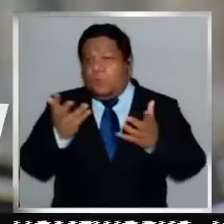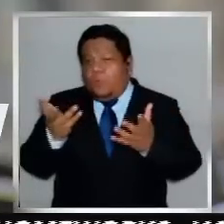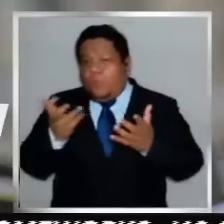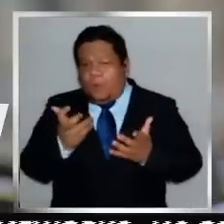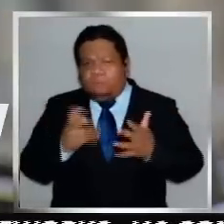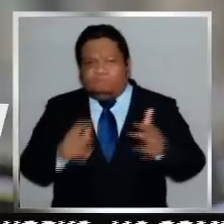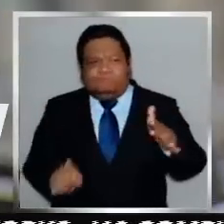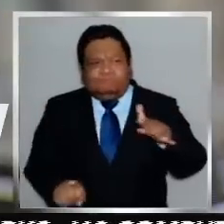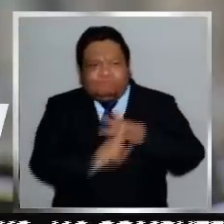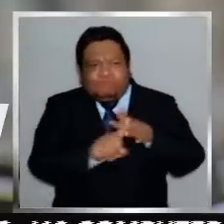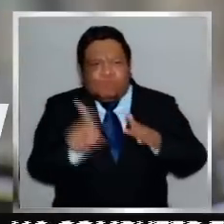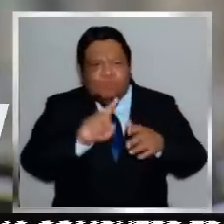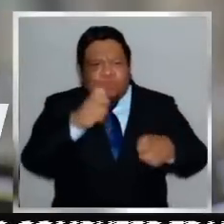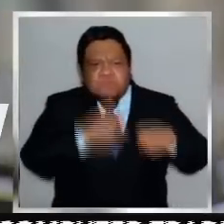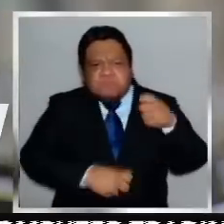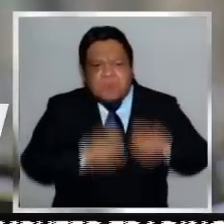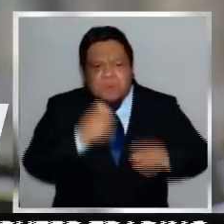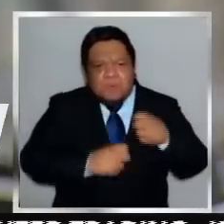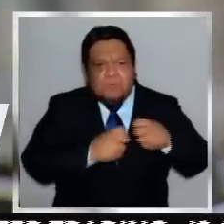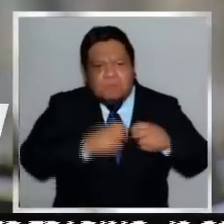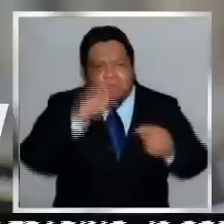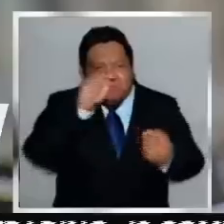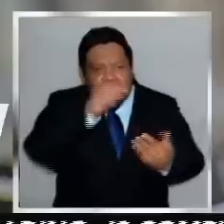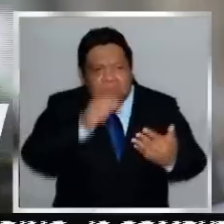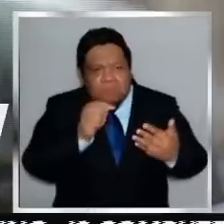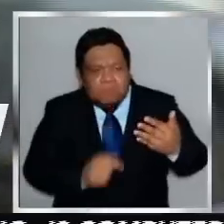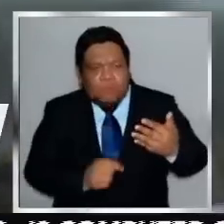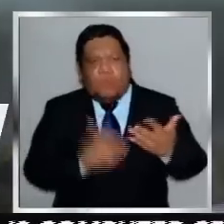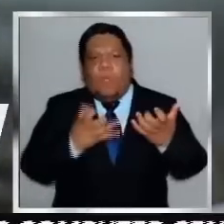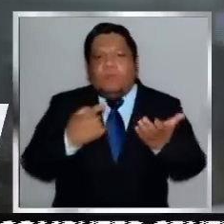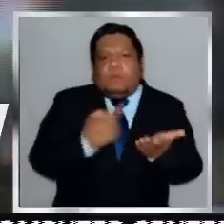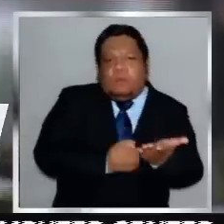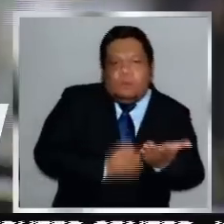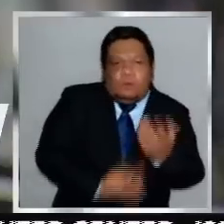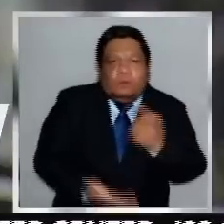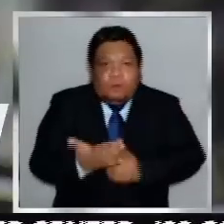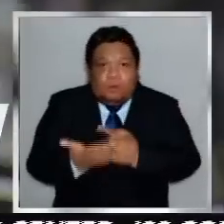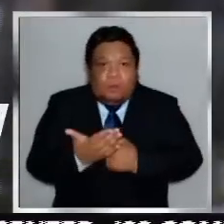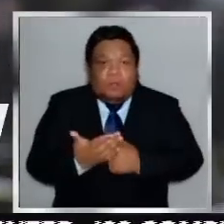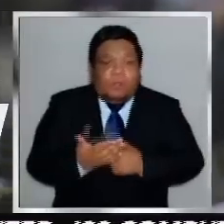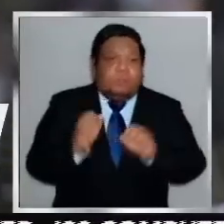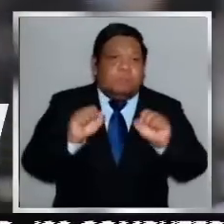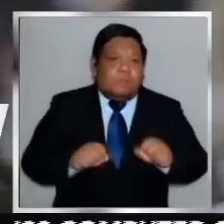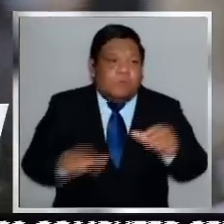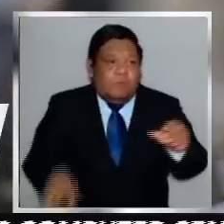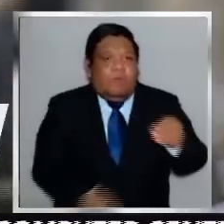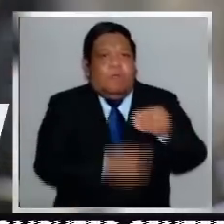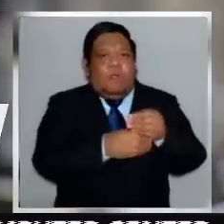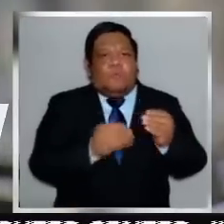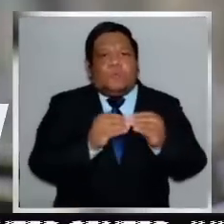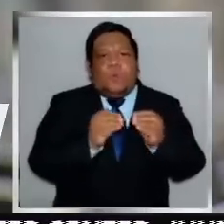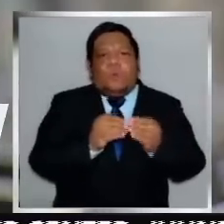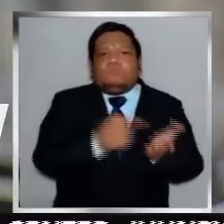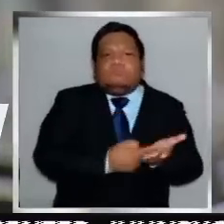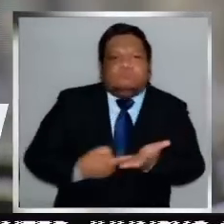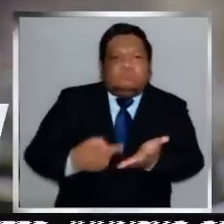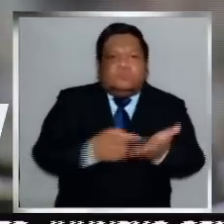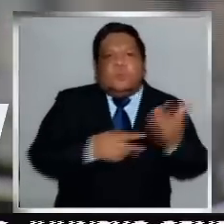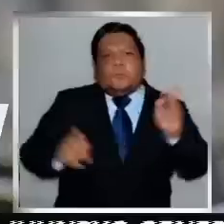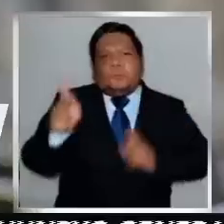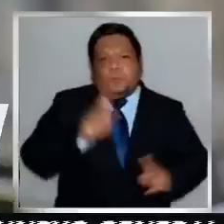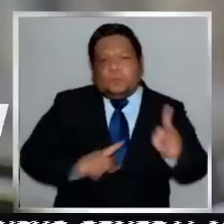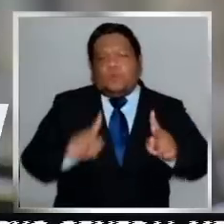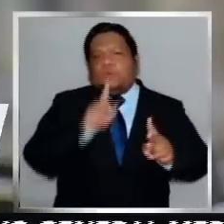na pumapalibot sa MIF para mapag-usapan at kung sakali ay maisama pa rin sa diskusyon ng publiko na siya naman daw talagang